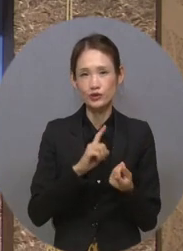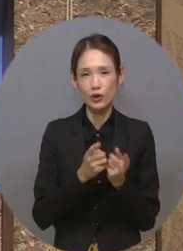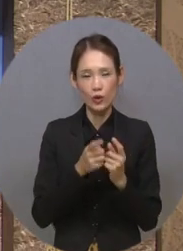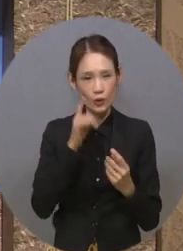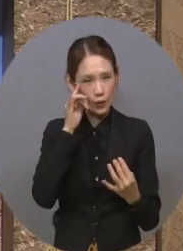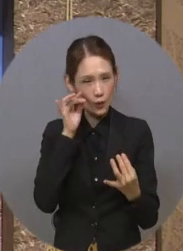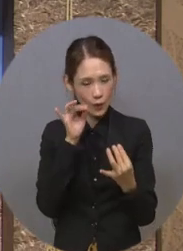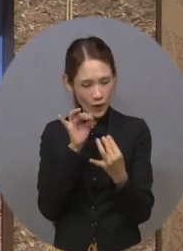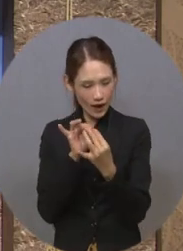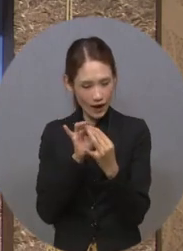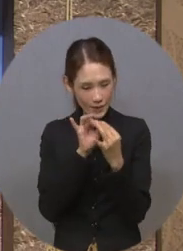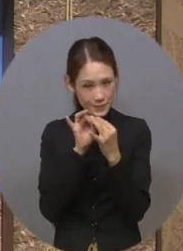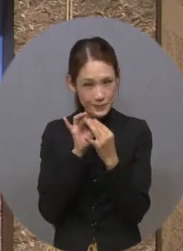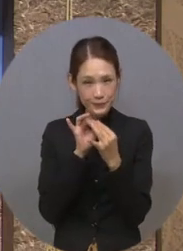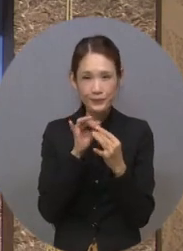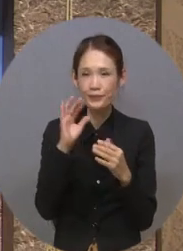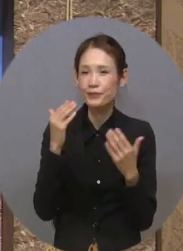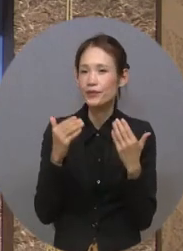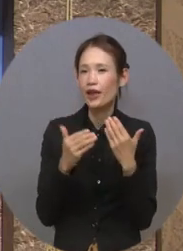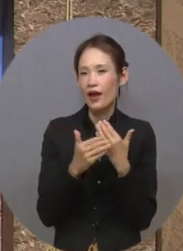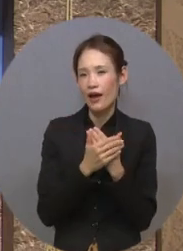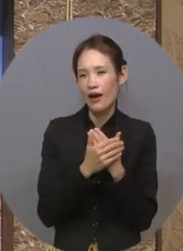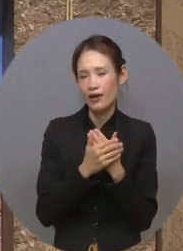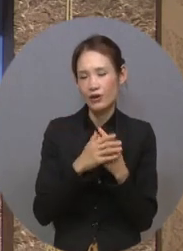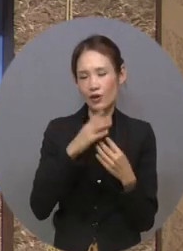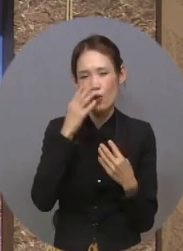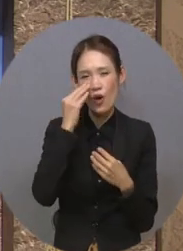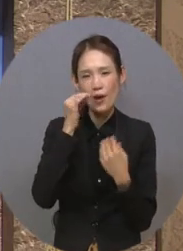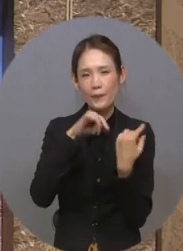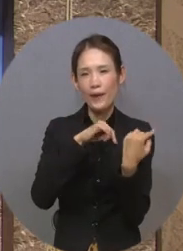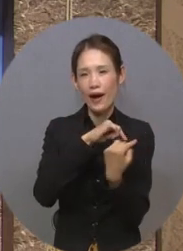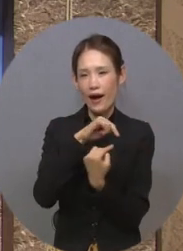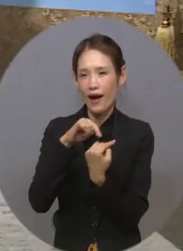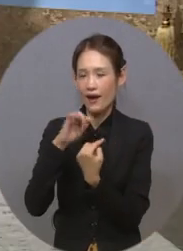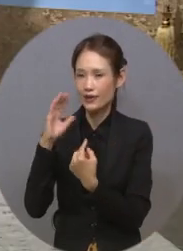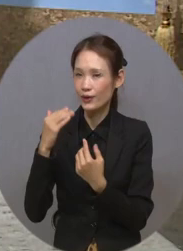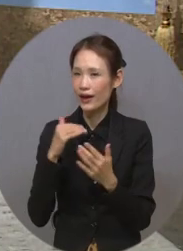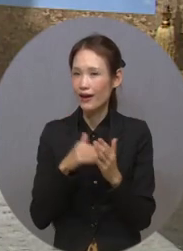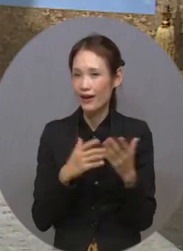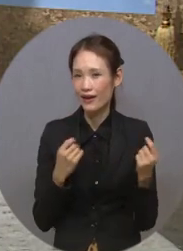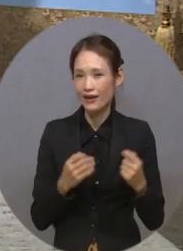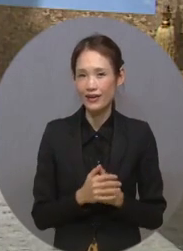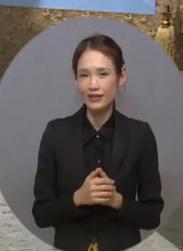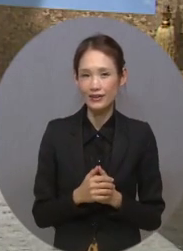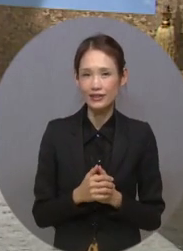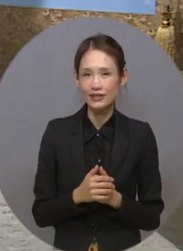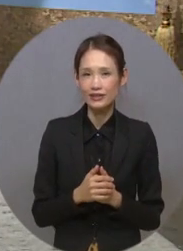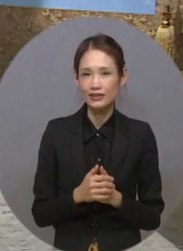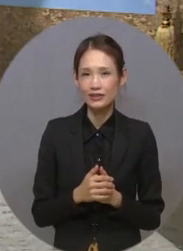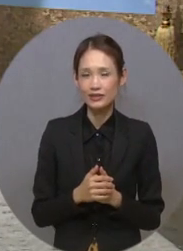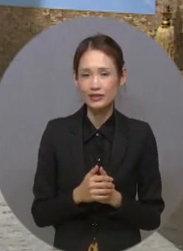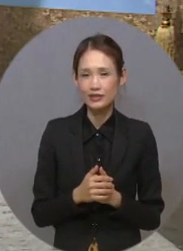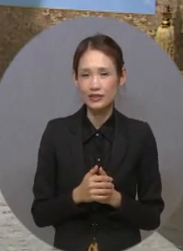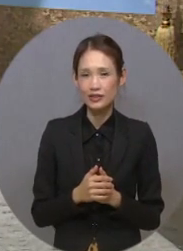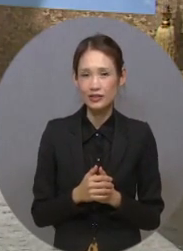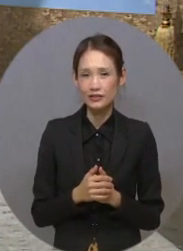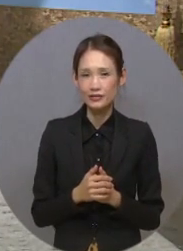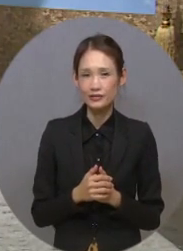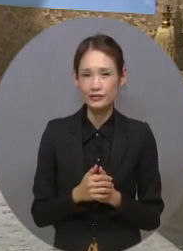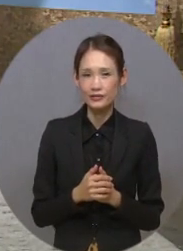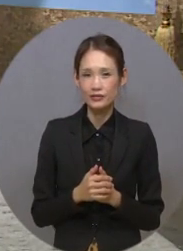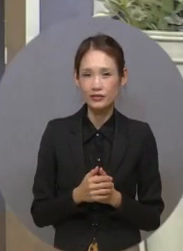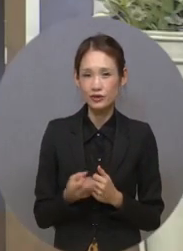형성이 돼서 의회가 잘 원만하게 돌아가지 않았나 이렇게 생각합니다. 네. 그리고 또 이제 잠깐 인사 말씀에서